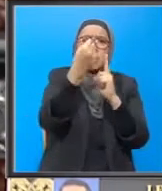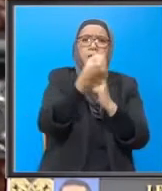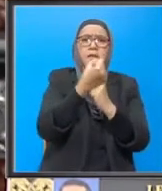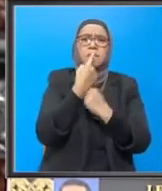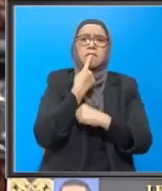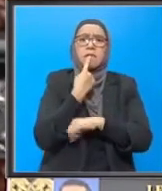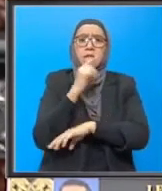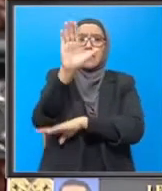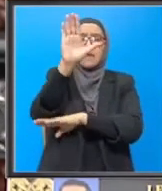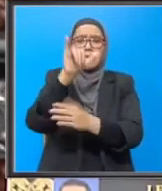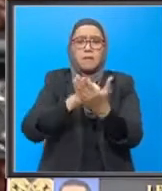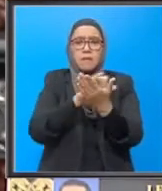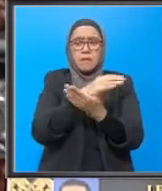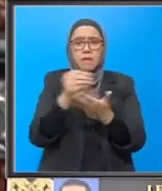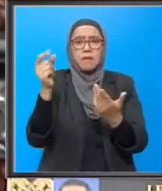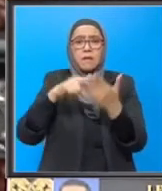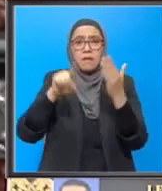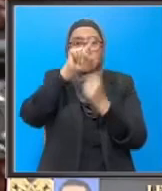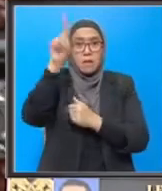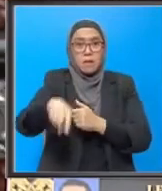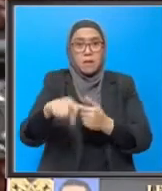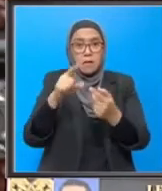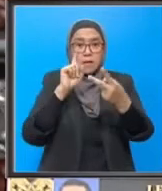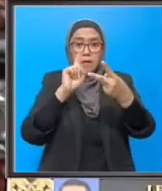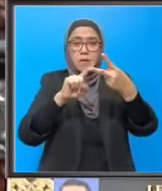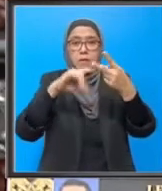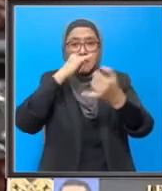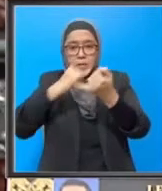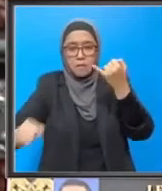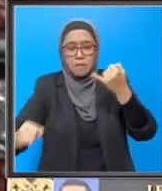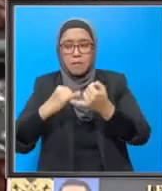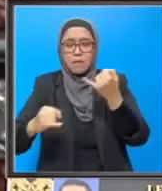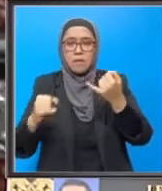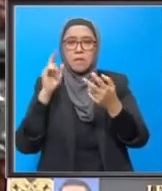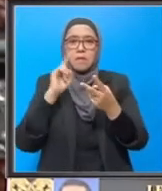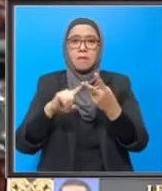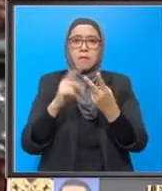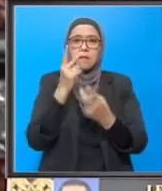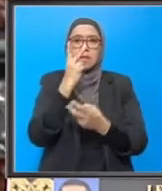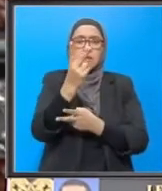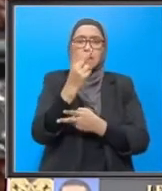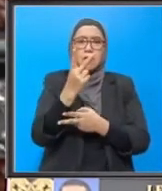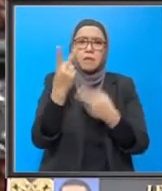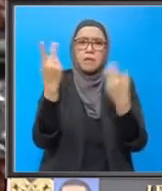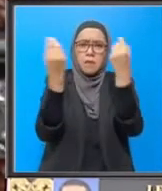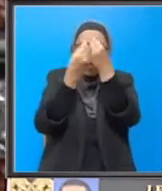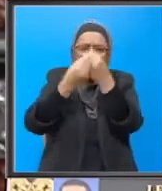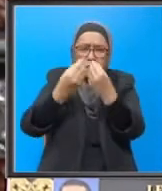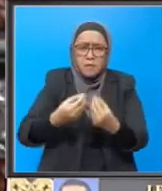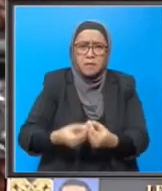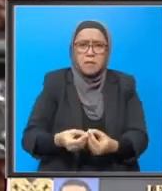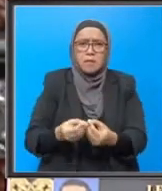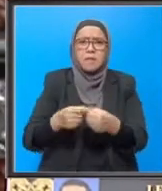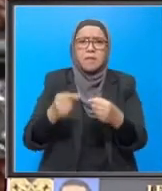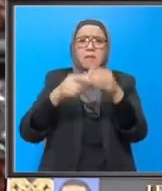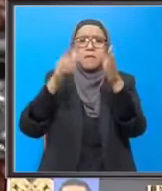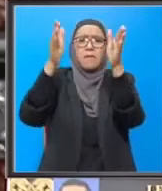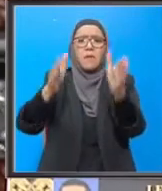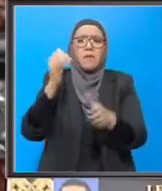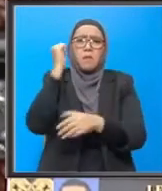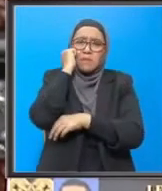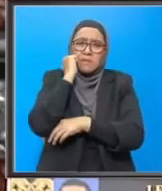janji tersebut dan soalan yang kedua akhir memandangkan bertambah ramainya warga emas terbiar diluar sana